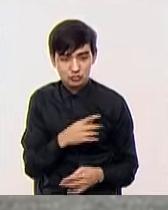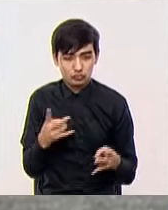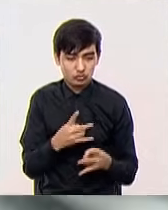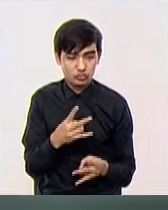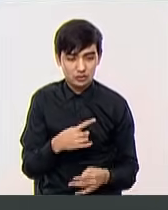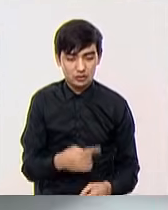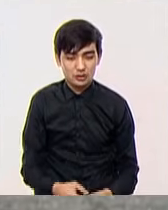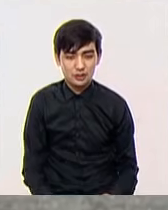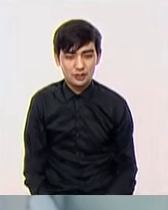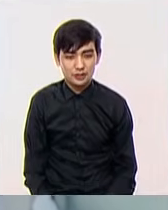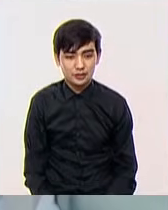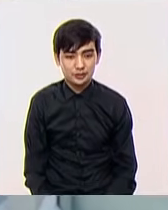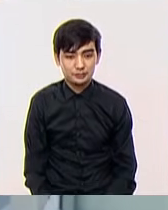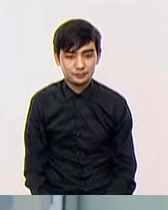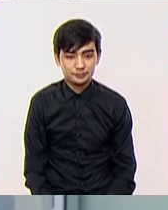деп отыр.